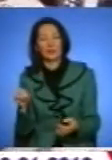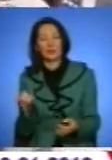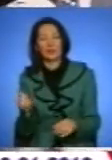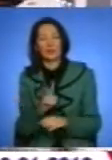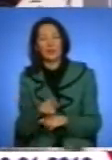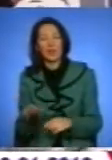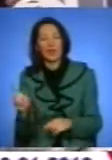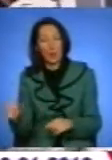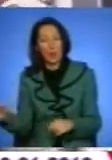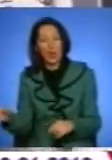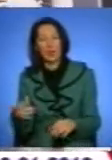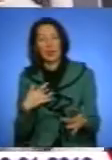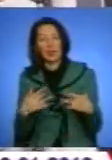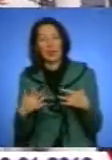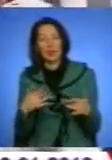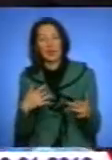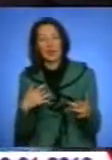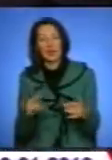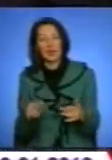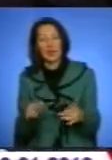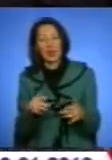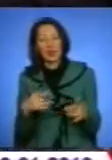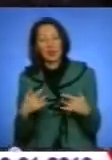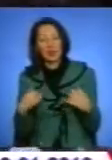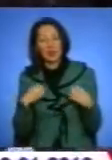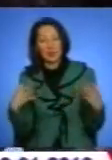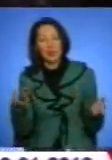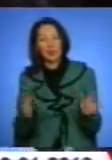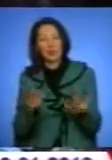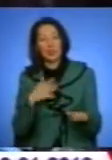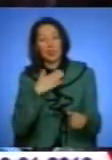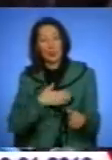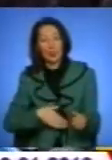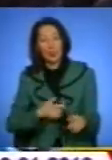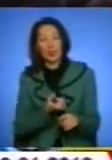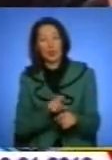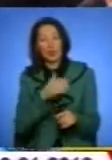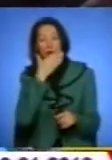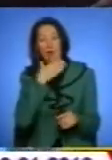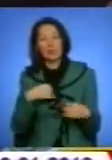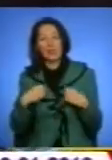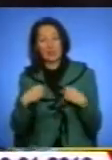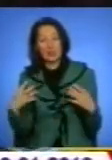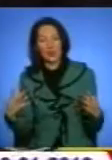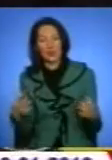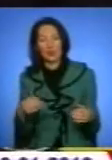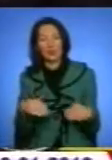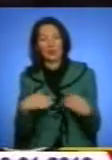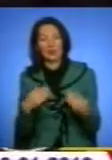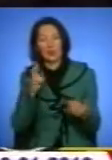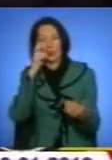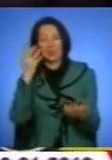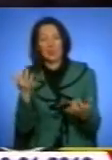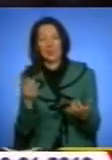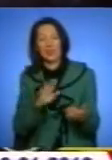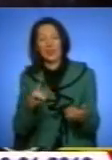Поляни різдвяним дійством залишилися задоволені. Дуже гарно сподобалося свято, дай Боже ще, і